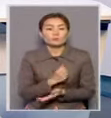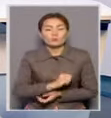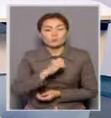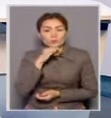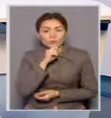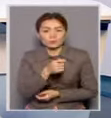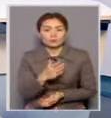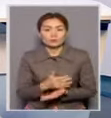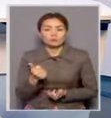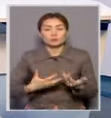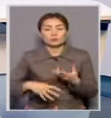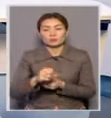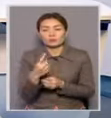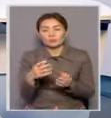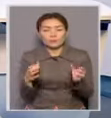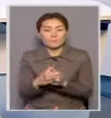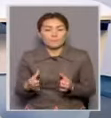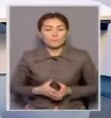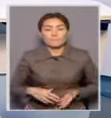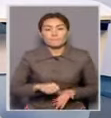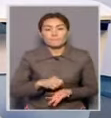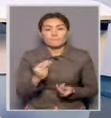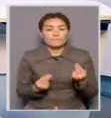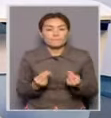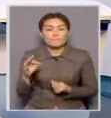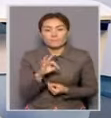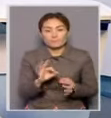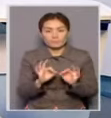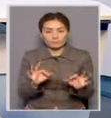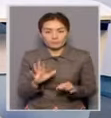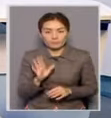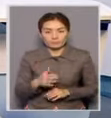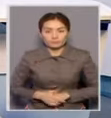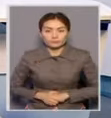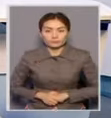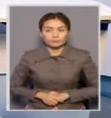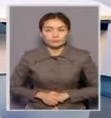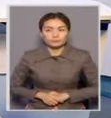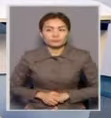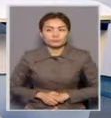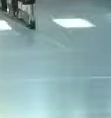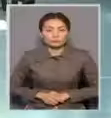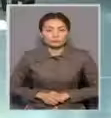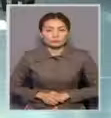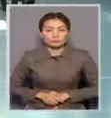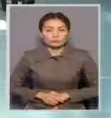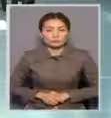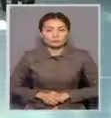қомақты. Сайысқа барлығы 11 команда қатысты. Тартысты дода туралы әдей Жоламанұлы айтады.